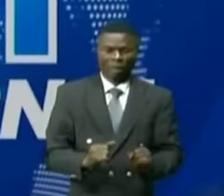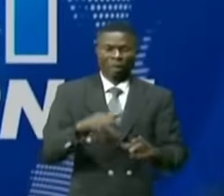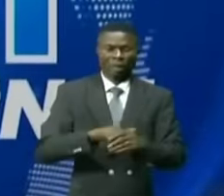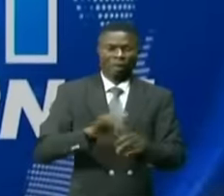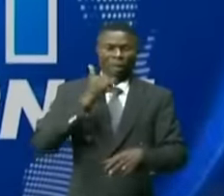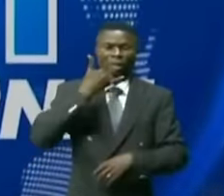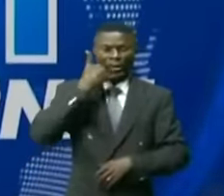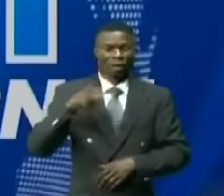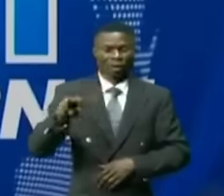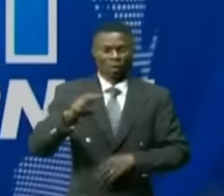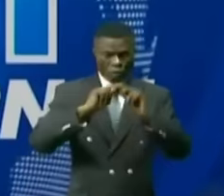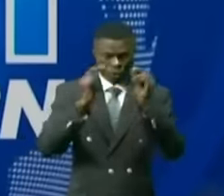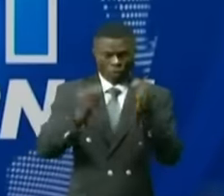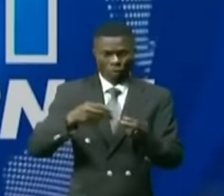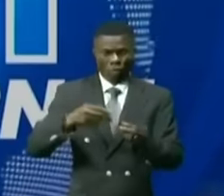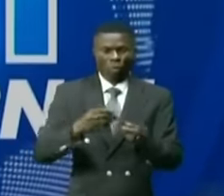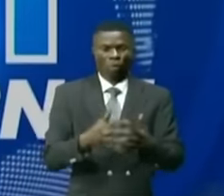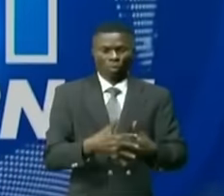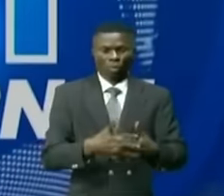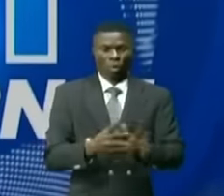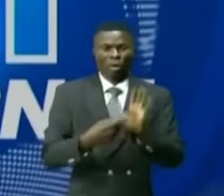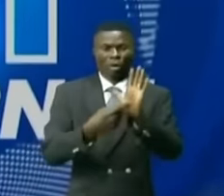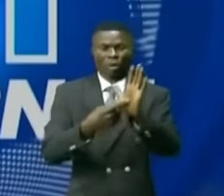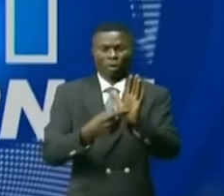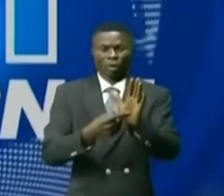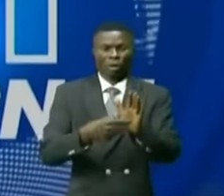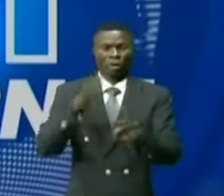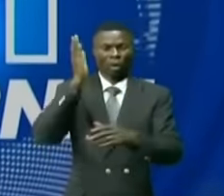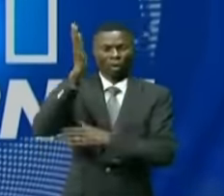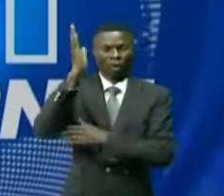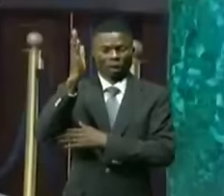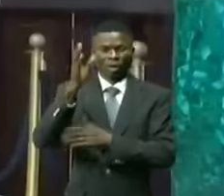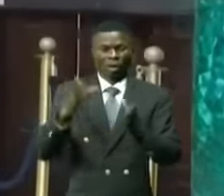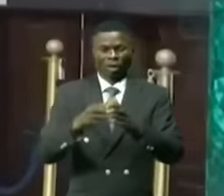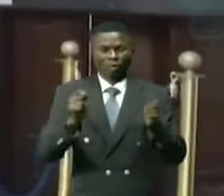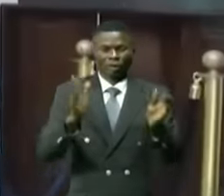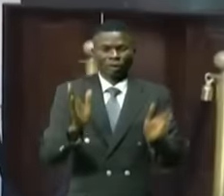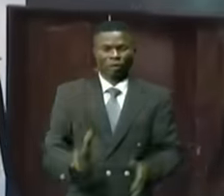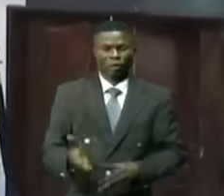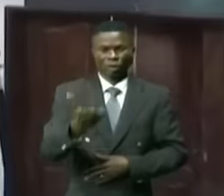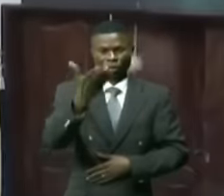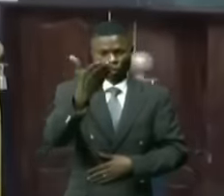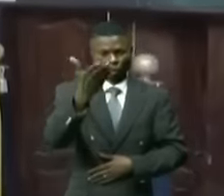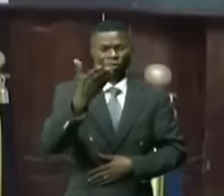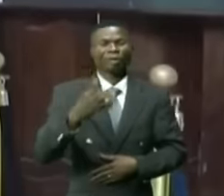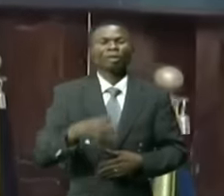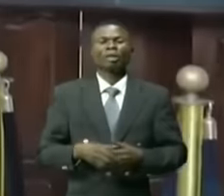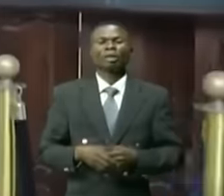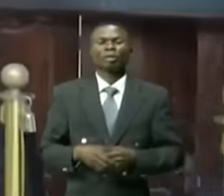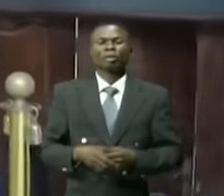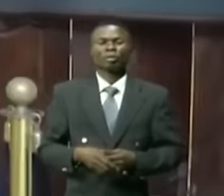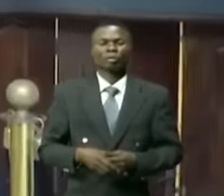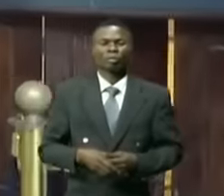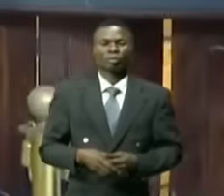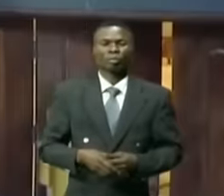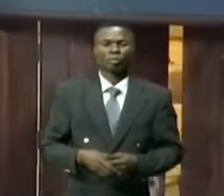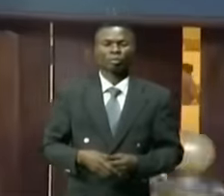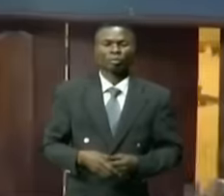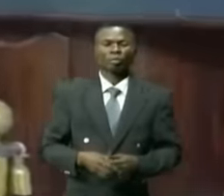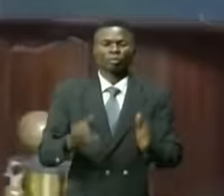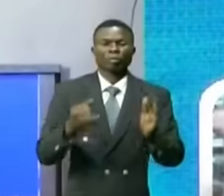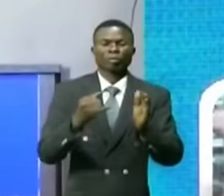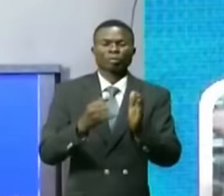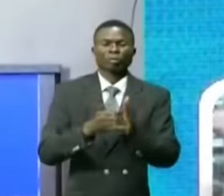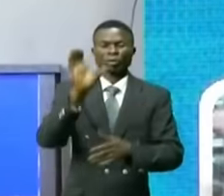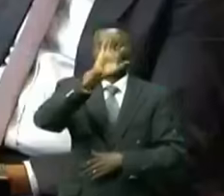smartphones. La plateforme a été présentée au cours d'une conférence de presse. C'est à l'hôtel Sultani de Kinshasa que